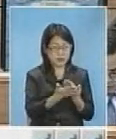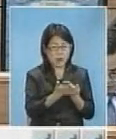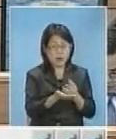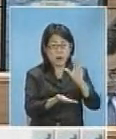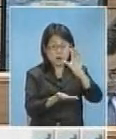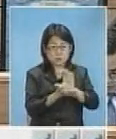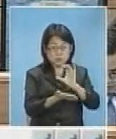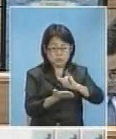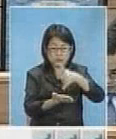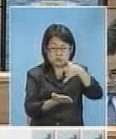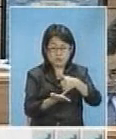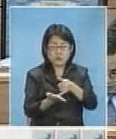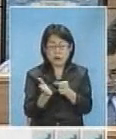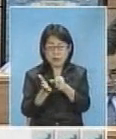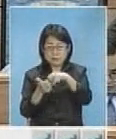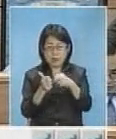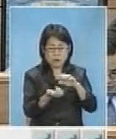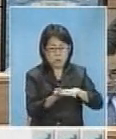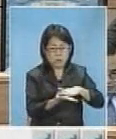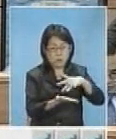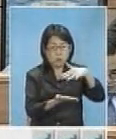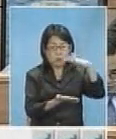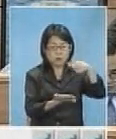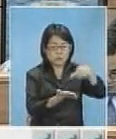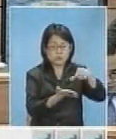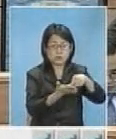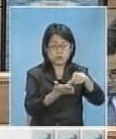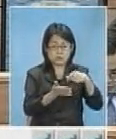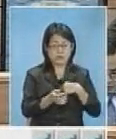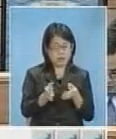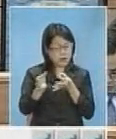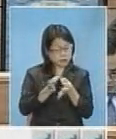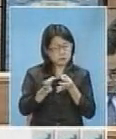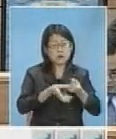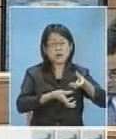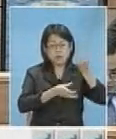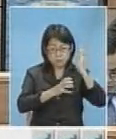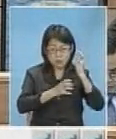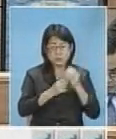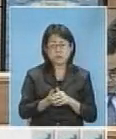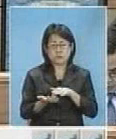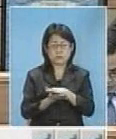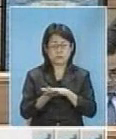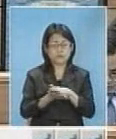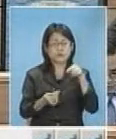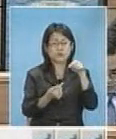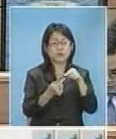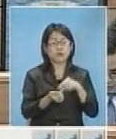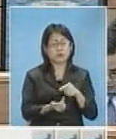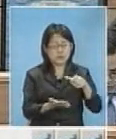ขอเท้าความให้กับท่านประธานและพี่น้องประชาชนที่ติดตามการอภิปรายอยู่ได้เข้าใจเล็กน้อยเป็นภาระที่เกิด